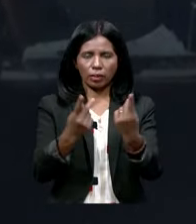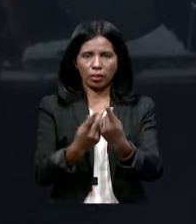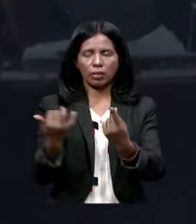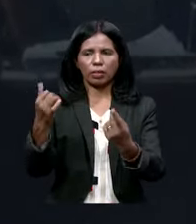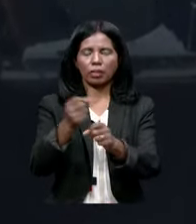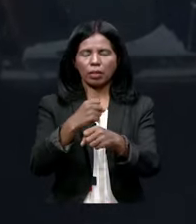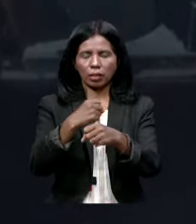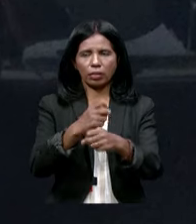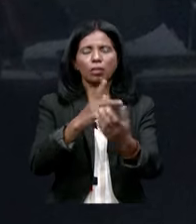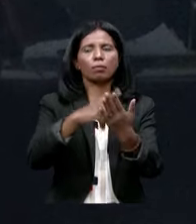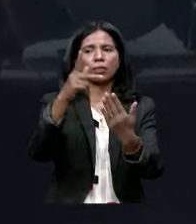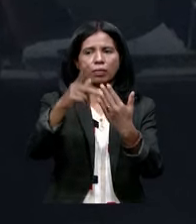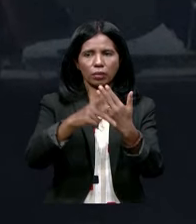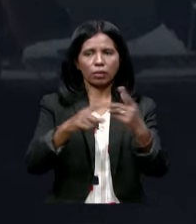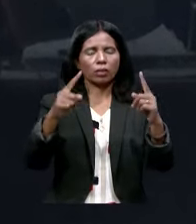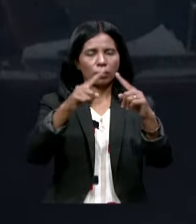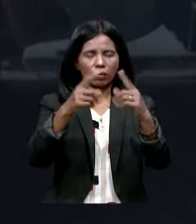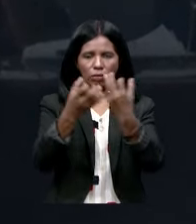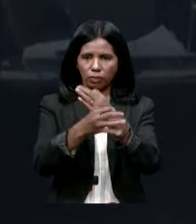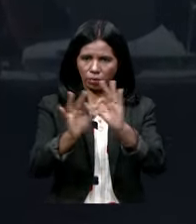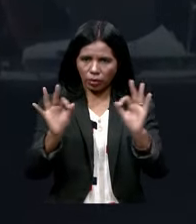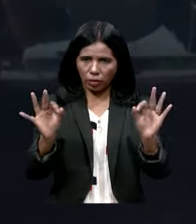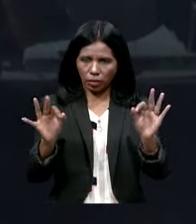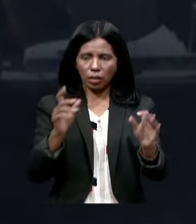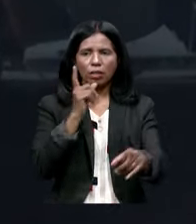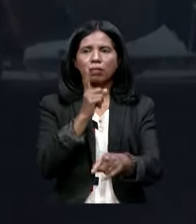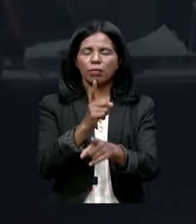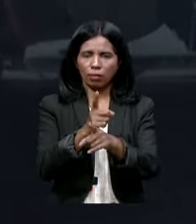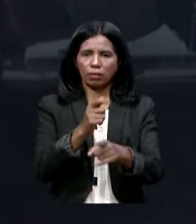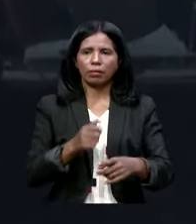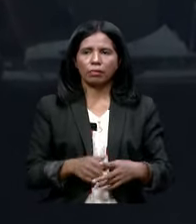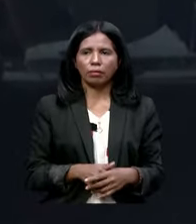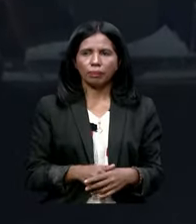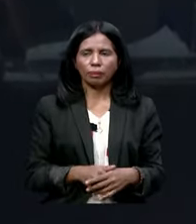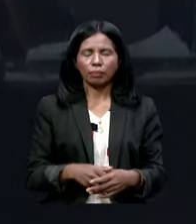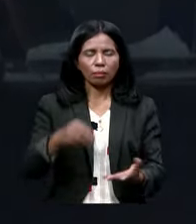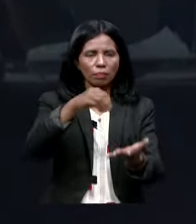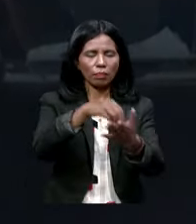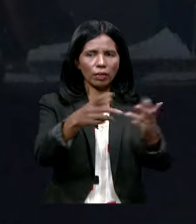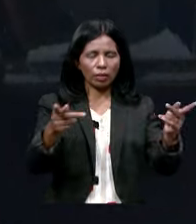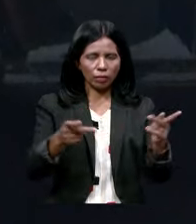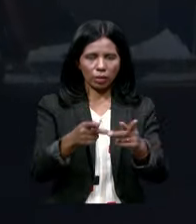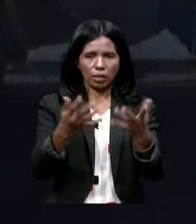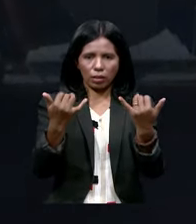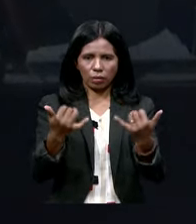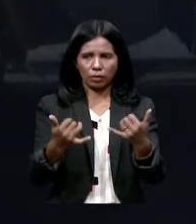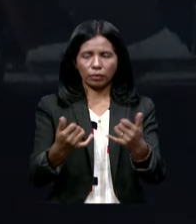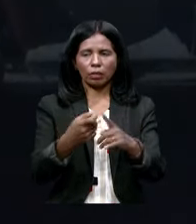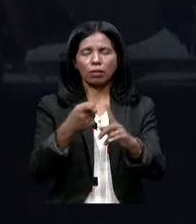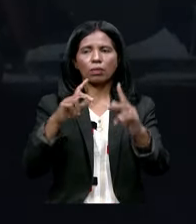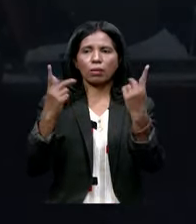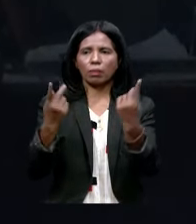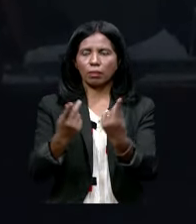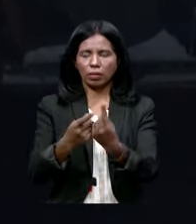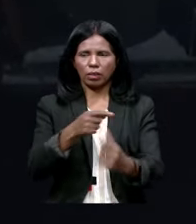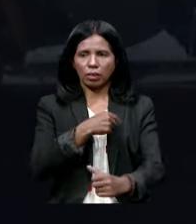halau na patin programa ne to ramata nebe los duni instala patin disi da agora ne usi kompanya